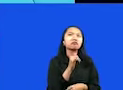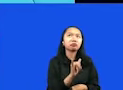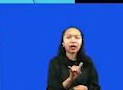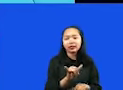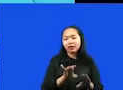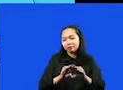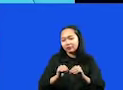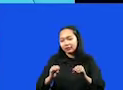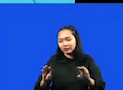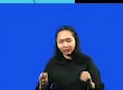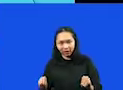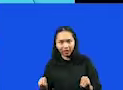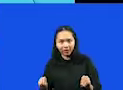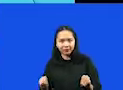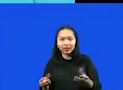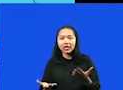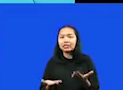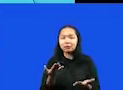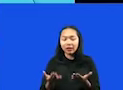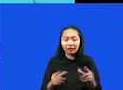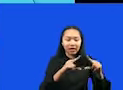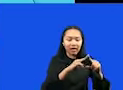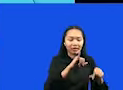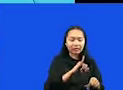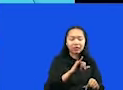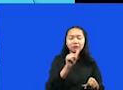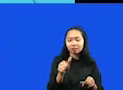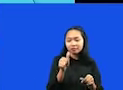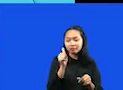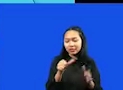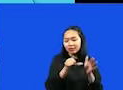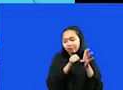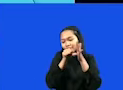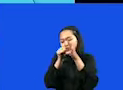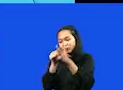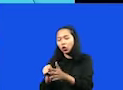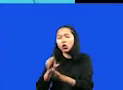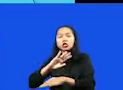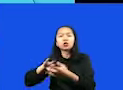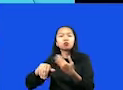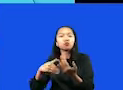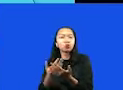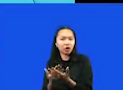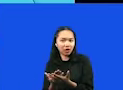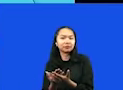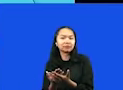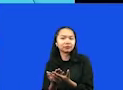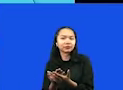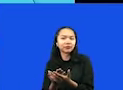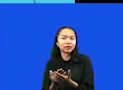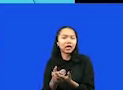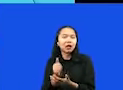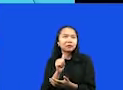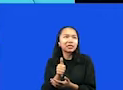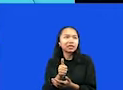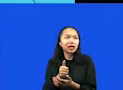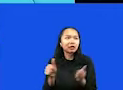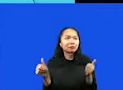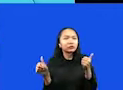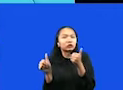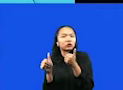itu memudahkan mereka untuk melakukan banyak hal seperti itu Nah meniru cara berpikir dan mengambil kep